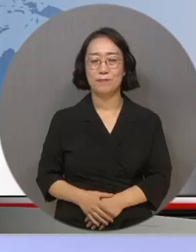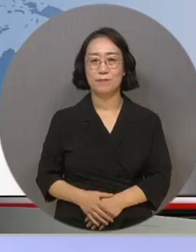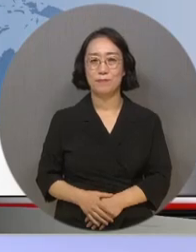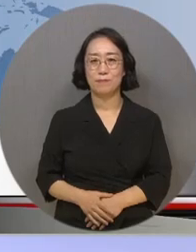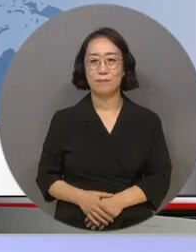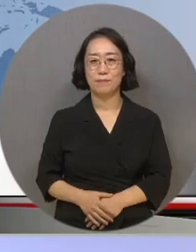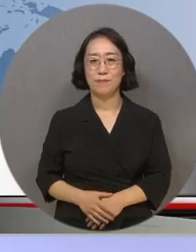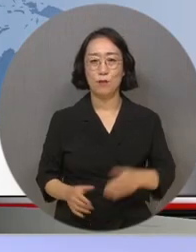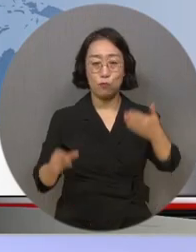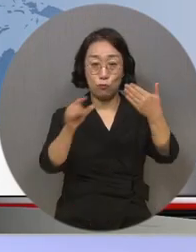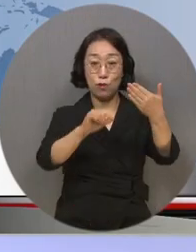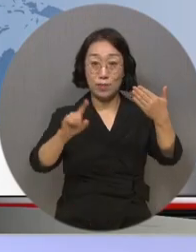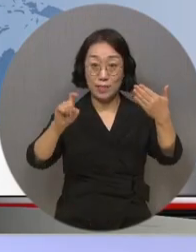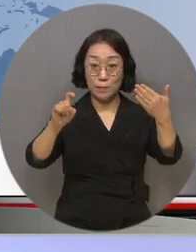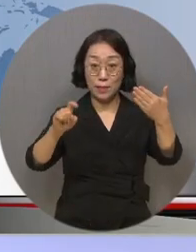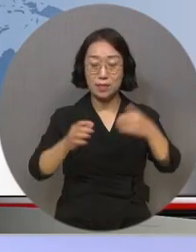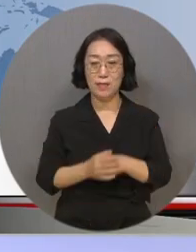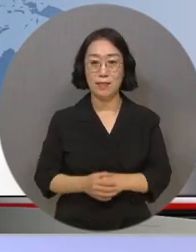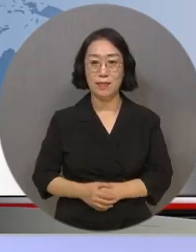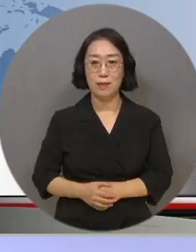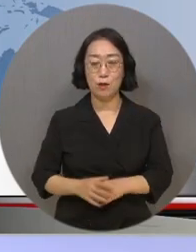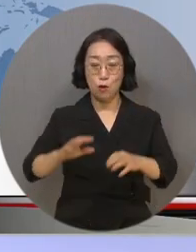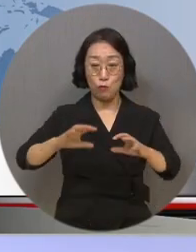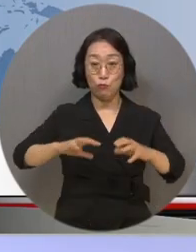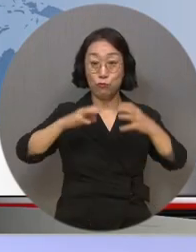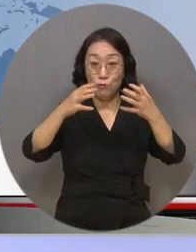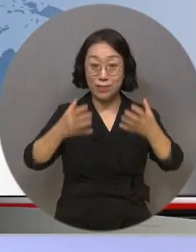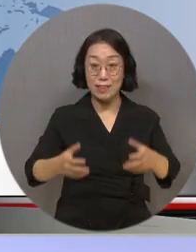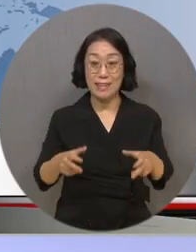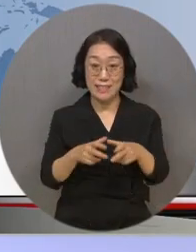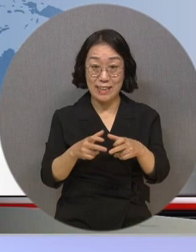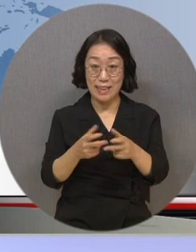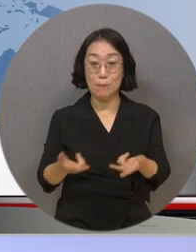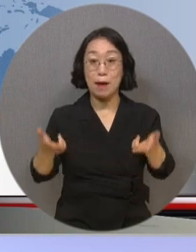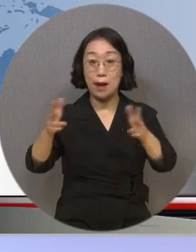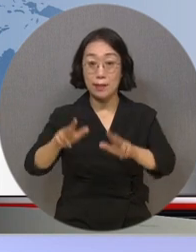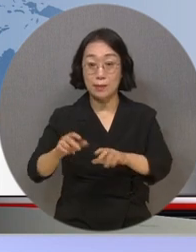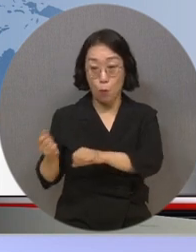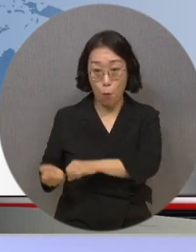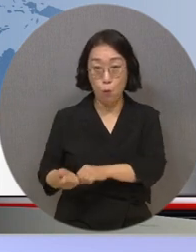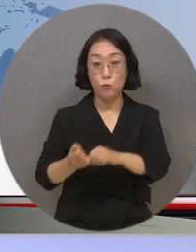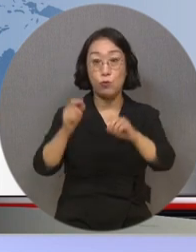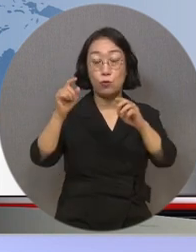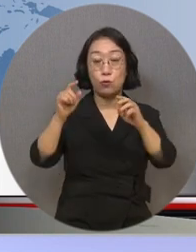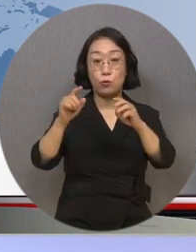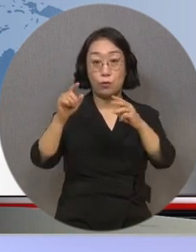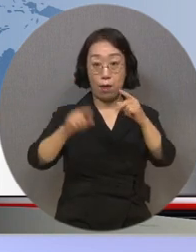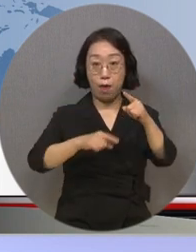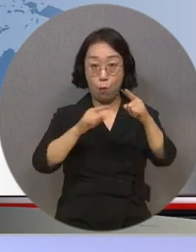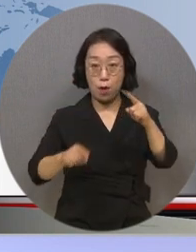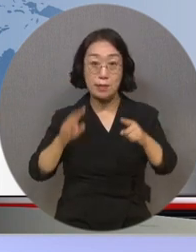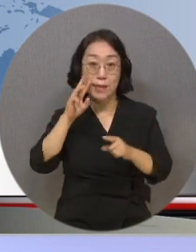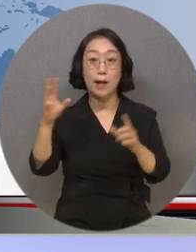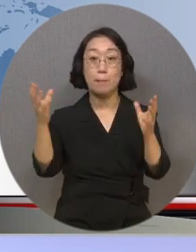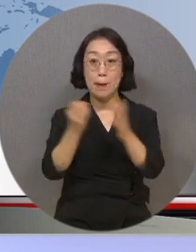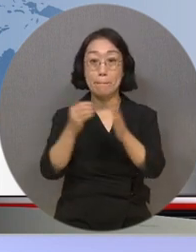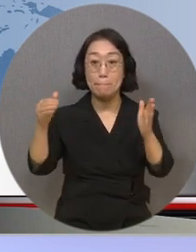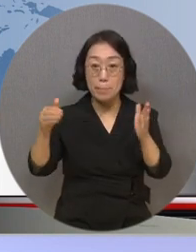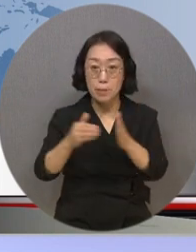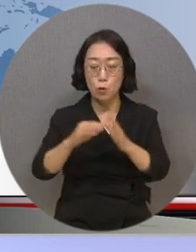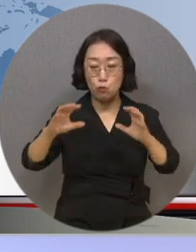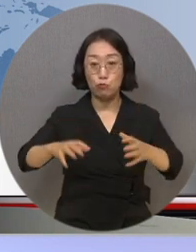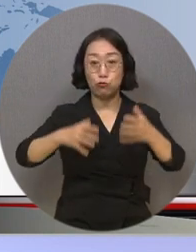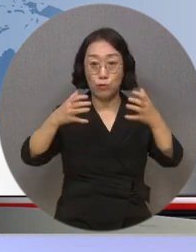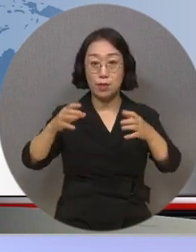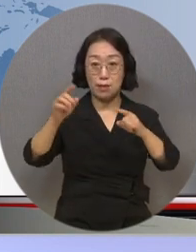지난 11일 열린 제1회 서울국제초청 장애인 파크골프대회가 사흘간의 여정을 모두 마치고 국제대회로서의